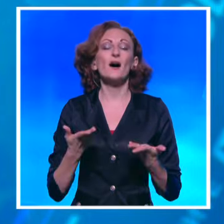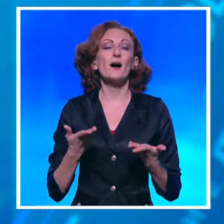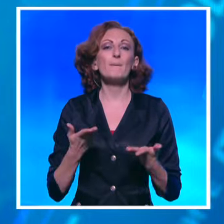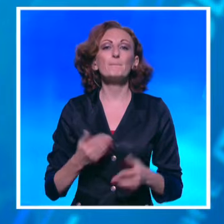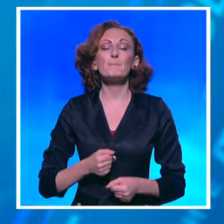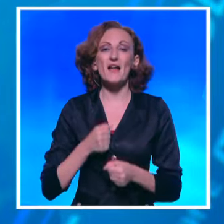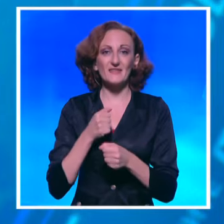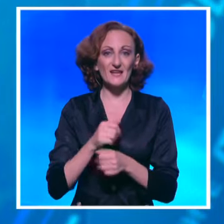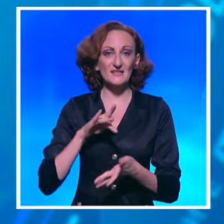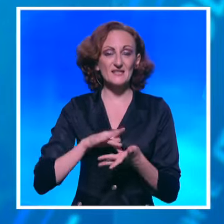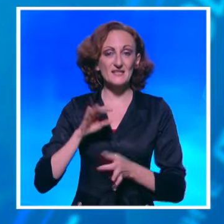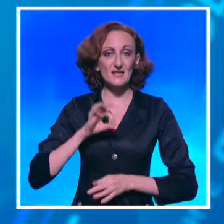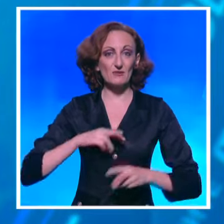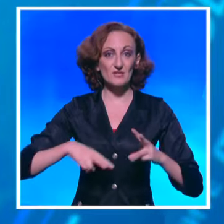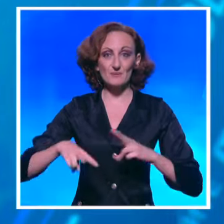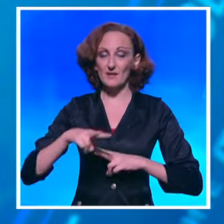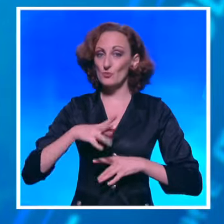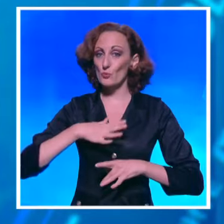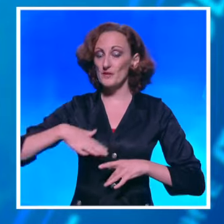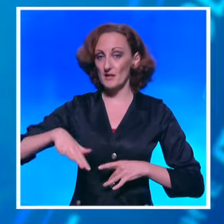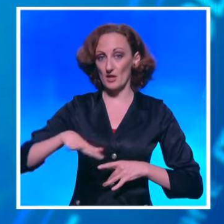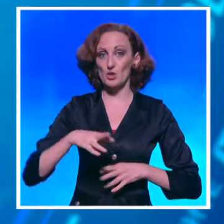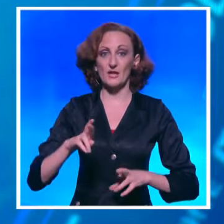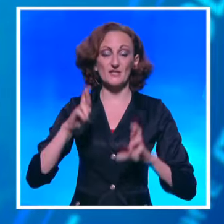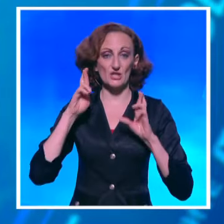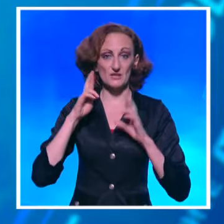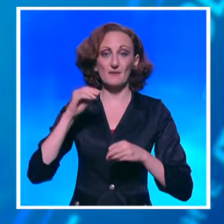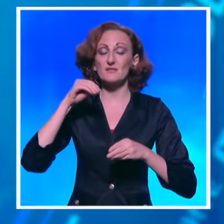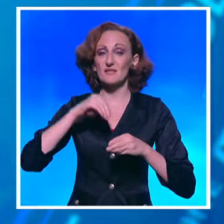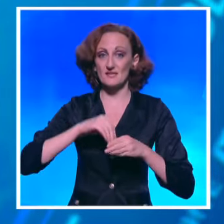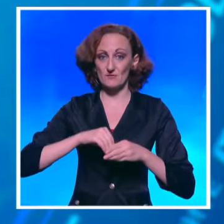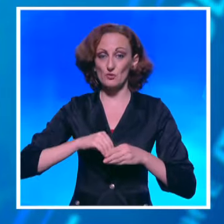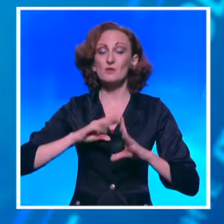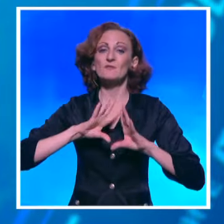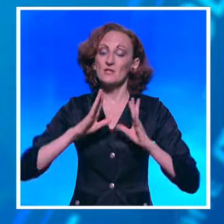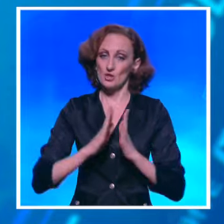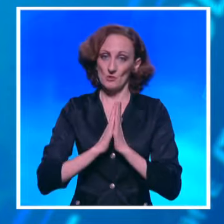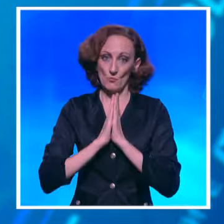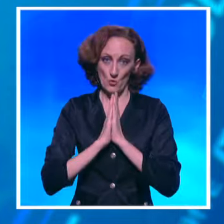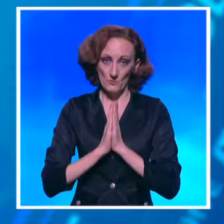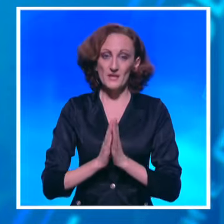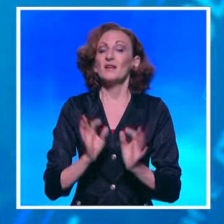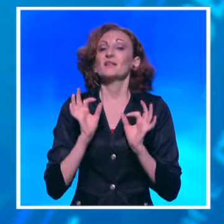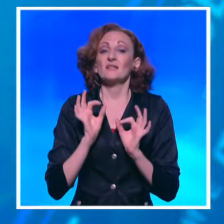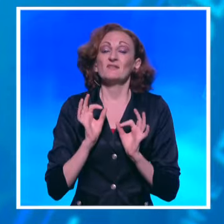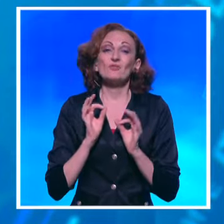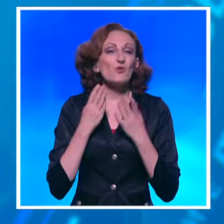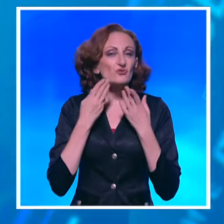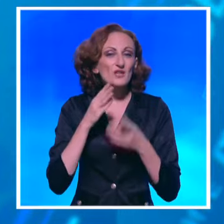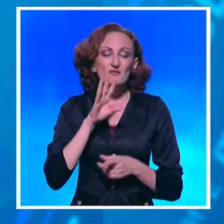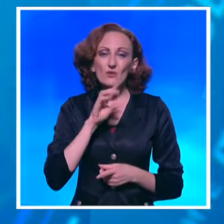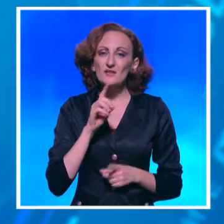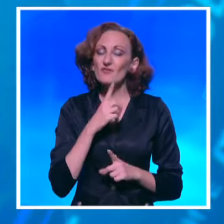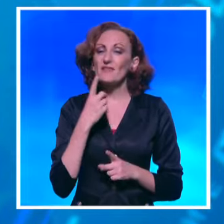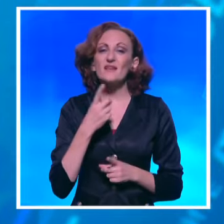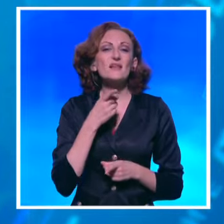мандата на Централната избирателна комисия районна, така че надявам се да се включат към всички тези призиви и наистина за Но честно казвам, то не е само